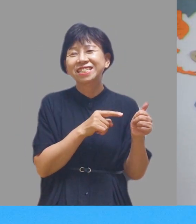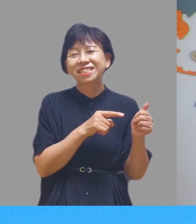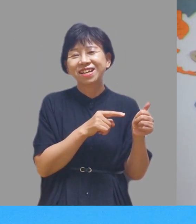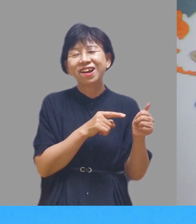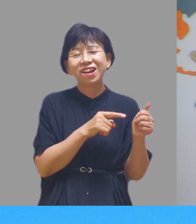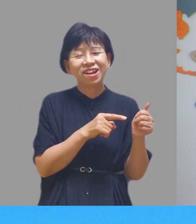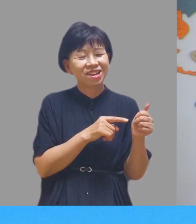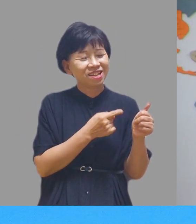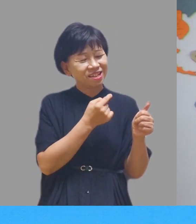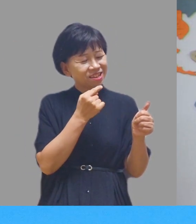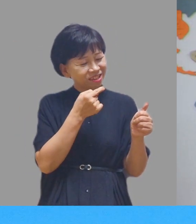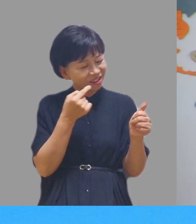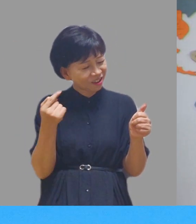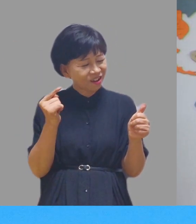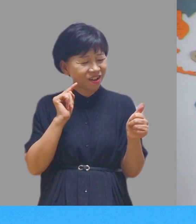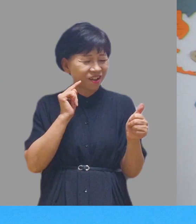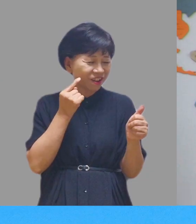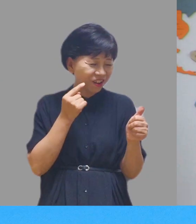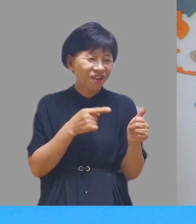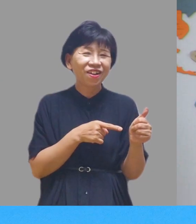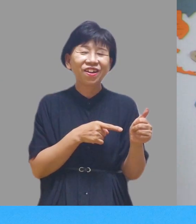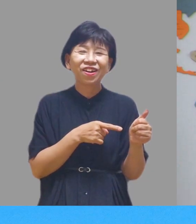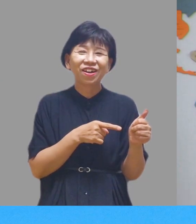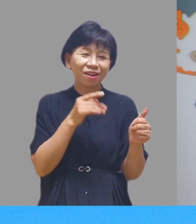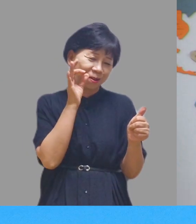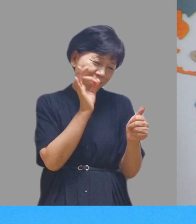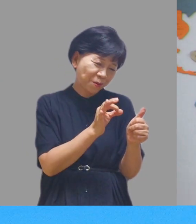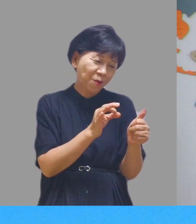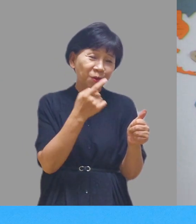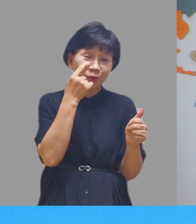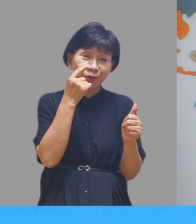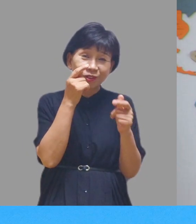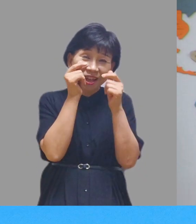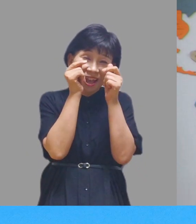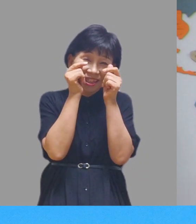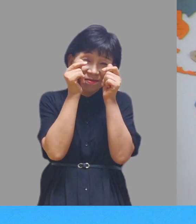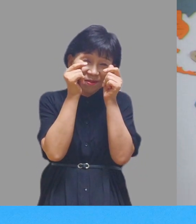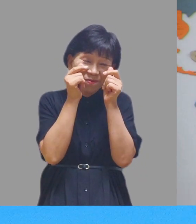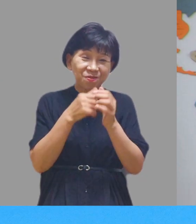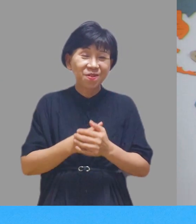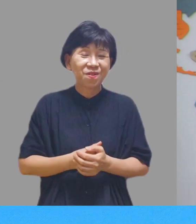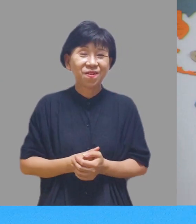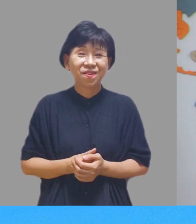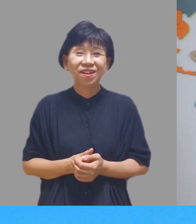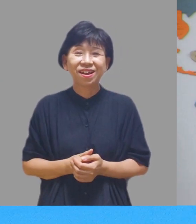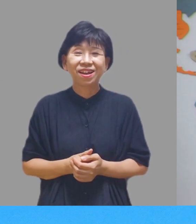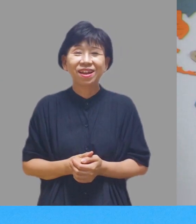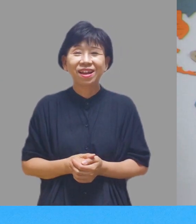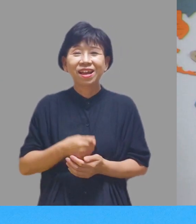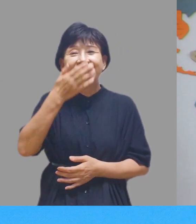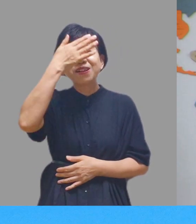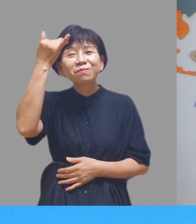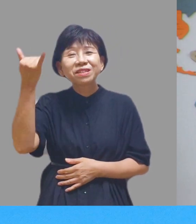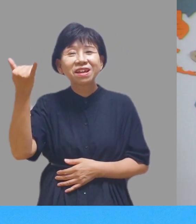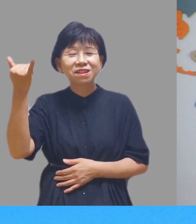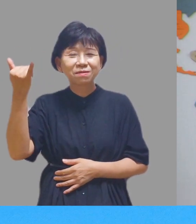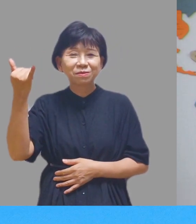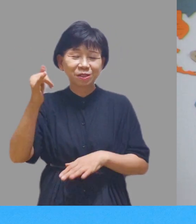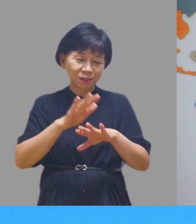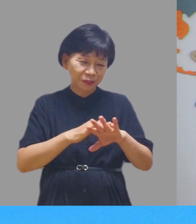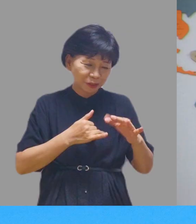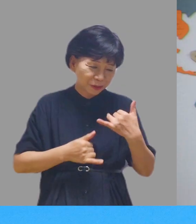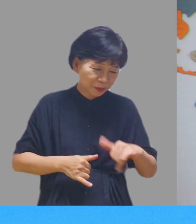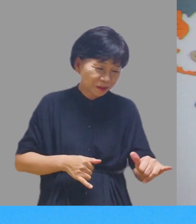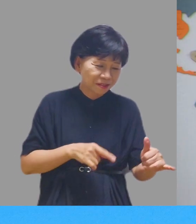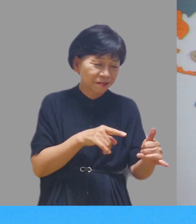아이가 너무 이쁜 거죠. 그 아이를 바라보는 눈빛. 우리 할머니, 할아버지들이 자기 손자,